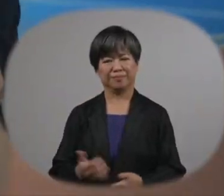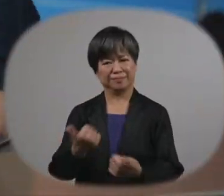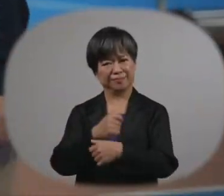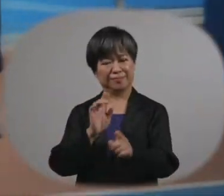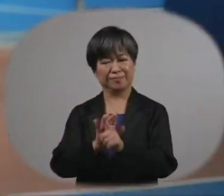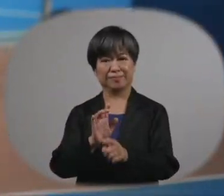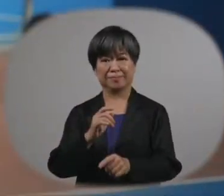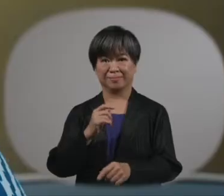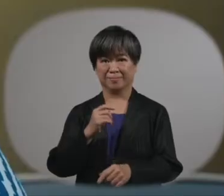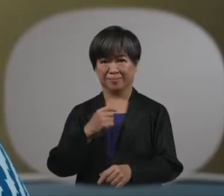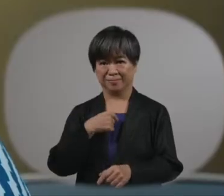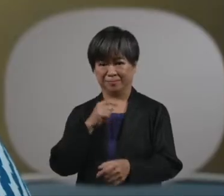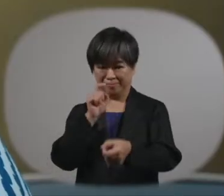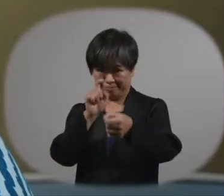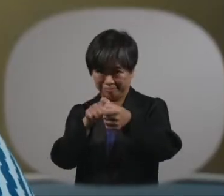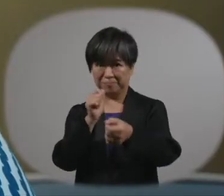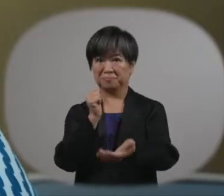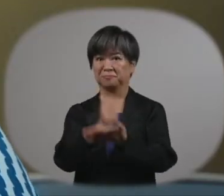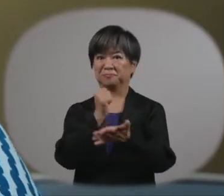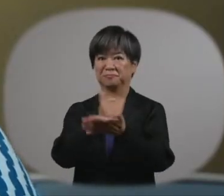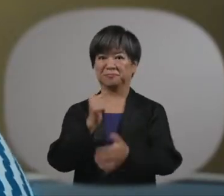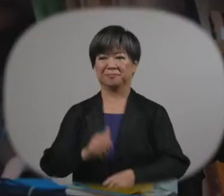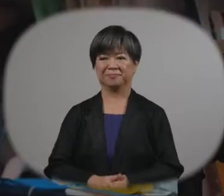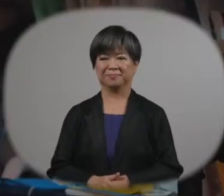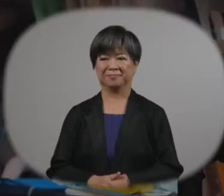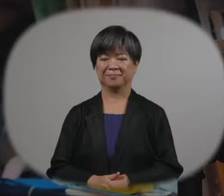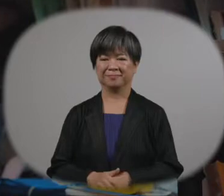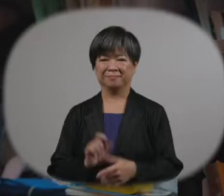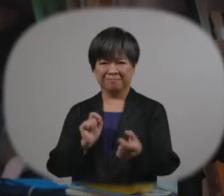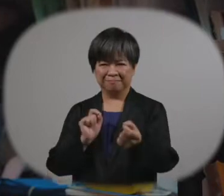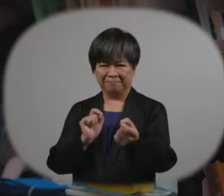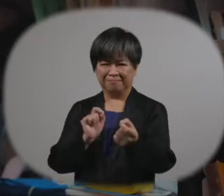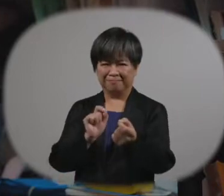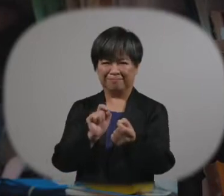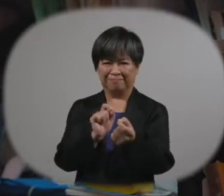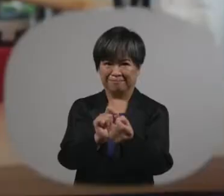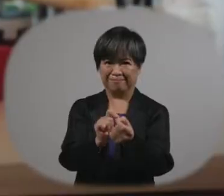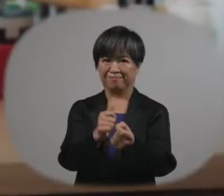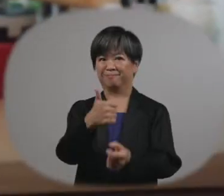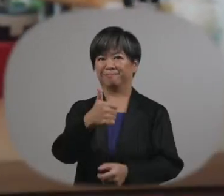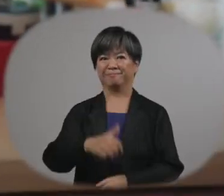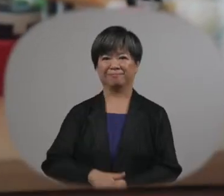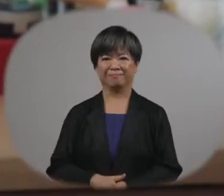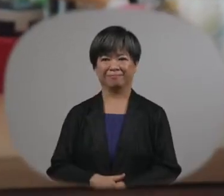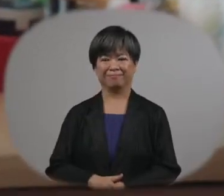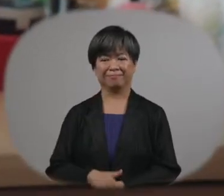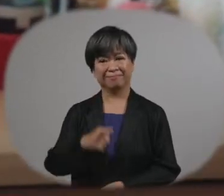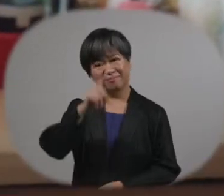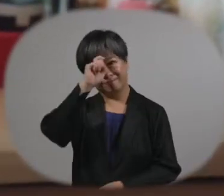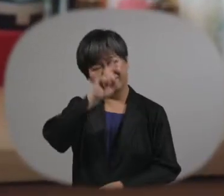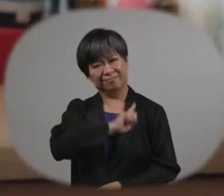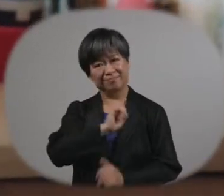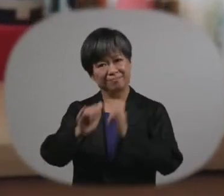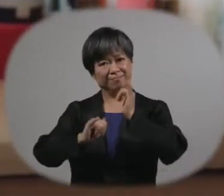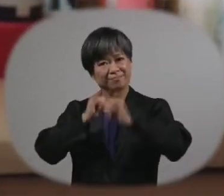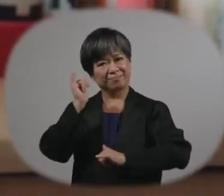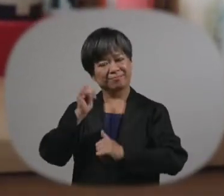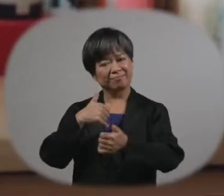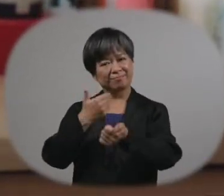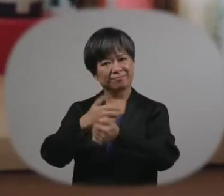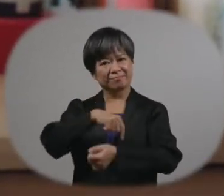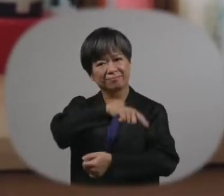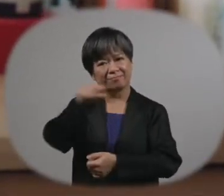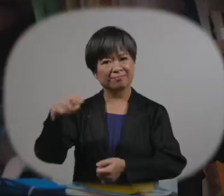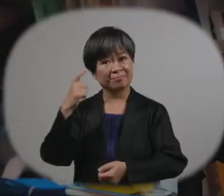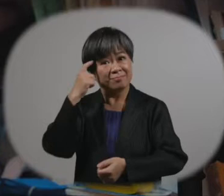你设了一个目标之后，你就会离那个目标越来越近。 那你希望自己的故事可以带给别人什么